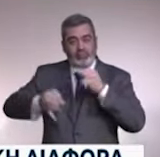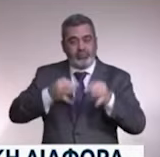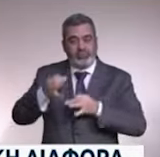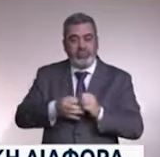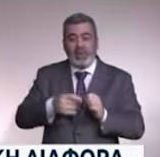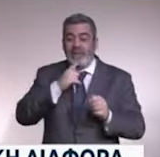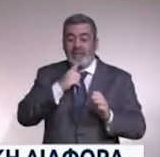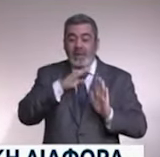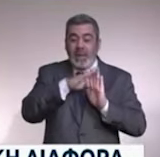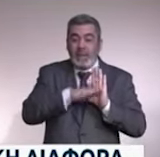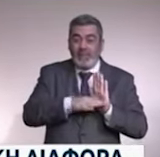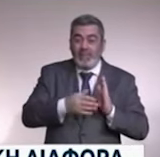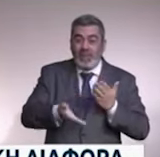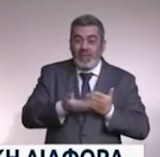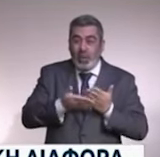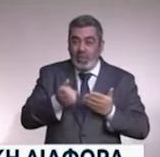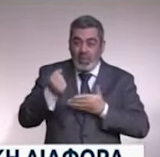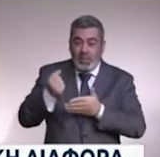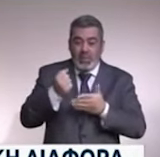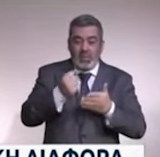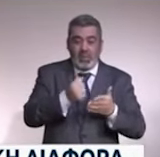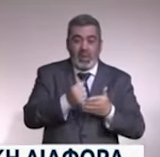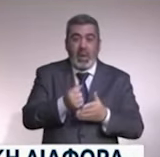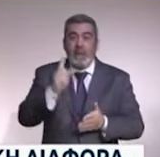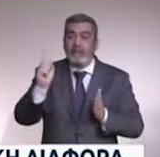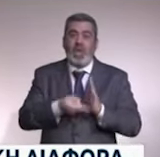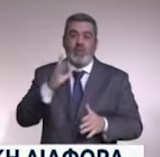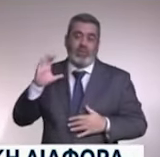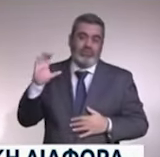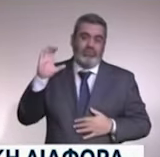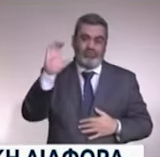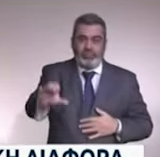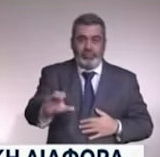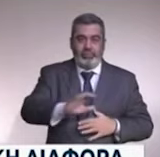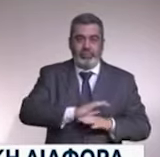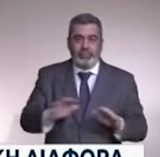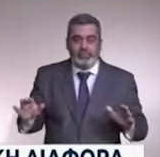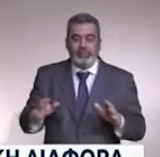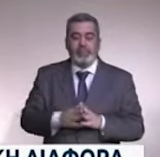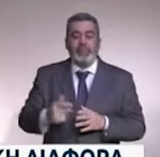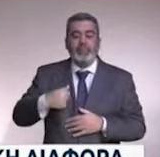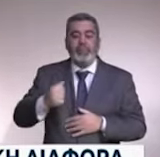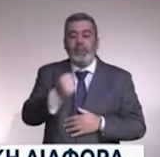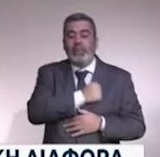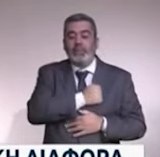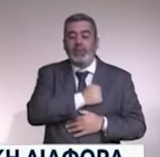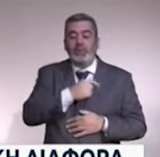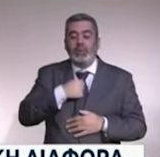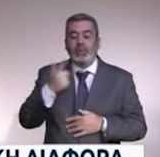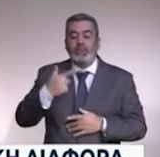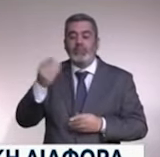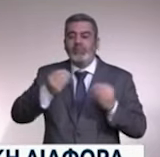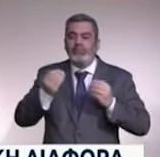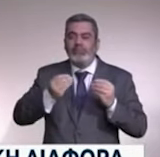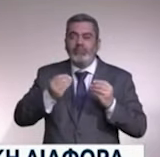παροχή αυτή, το έκτακτο βοήθημα αυτό, θα δοθεί εφάπαξ και εκτιμούμε ότι το δημοσιονομικό του κόστος μπορεί να προσεγγίσει τα